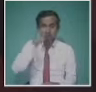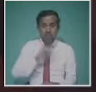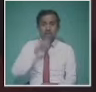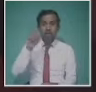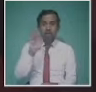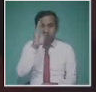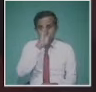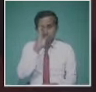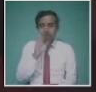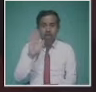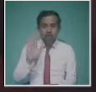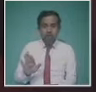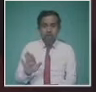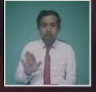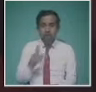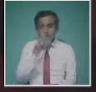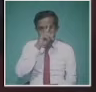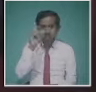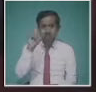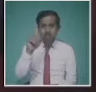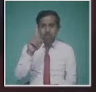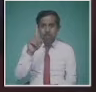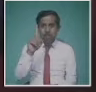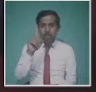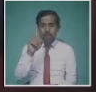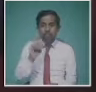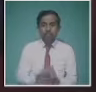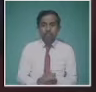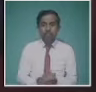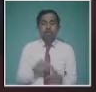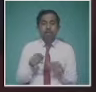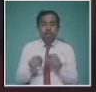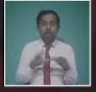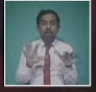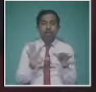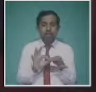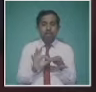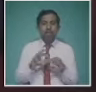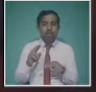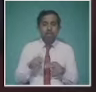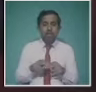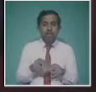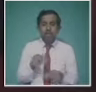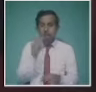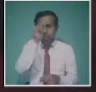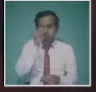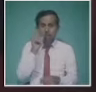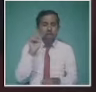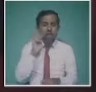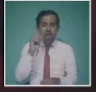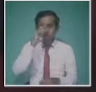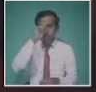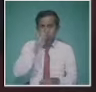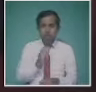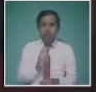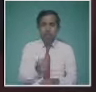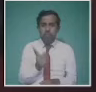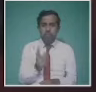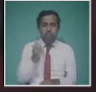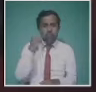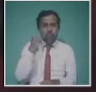ගිහිල්ලා හැංගිලා හිටියේ මාසයක් විතර. ඉතින් එහෙම සම්බන්ධතාවය තියෙද්දි කොහොමද මේ හොරුන්ට රනිල් වික්‍රමසිංහ මහත්තයා දඬුවම් කරයි